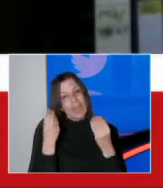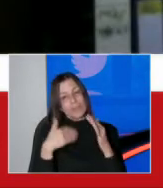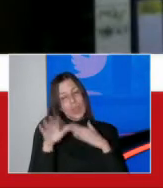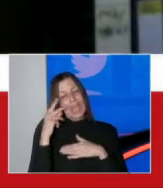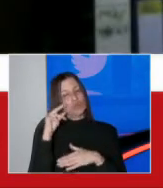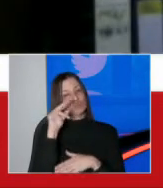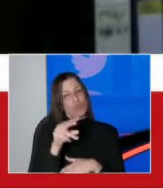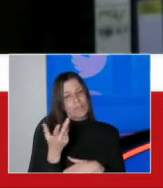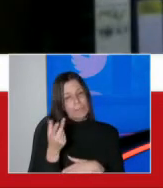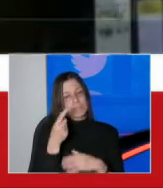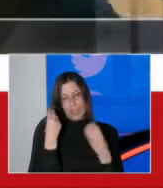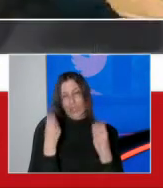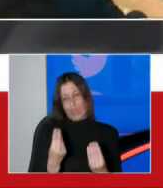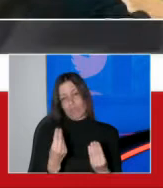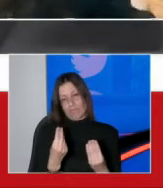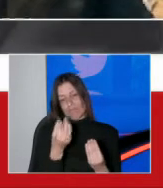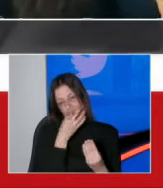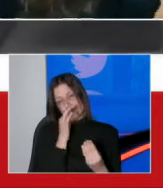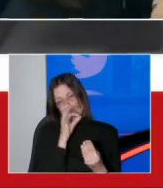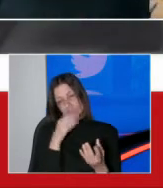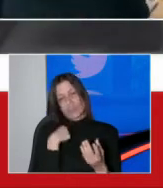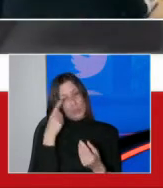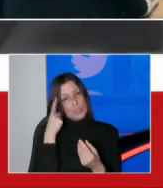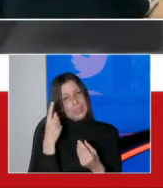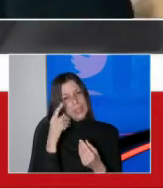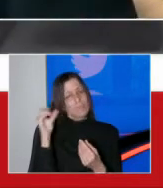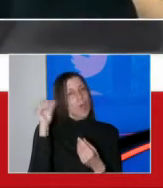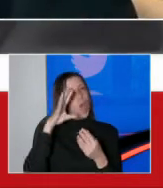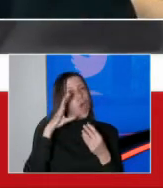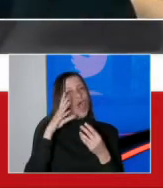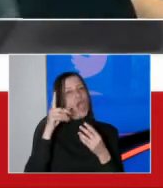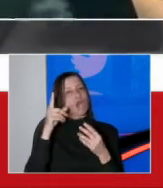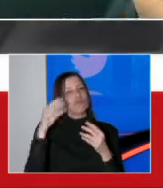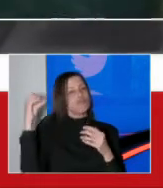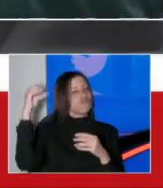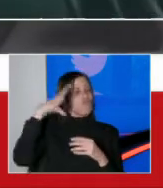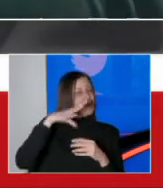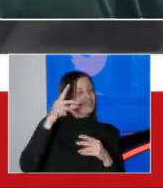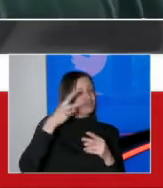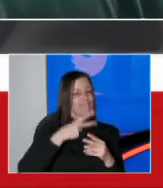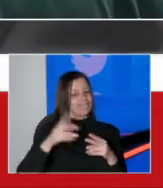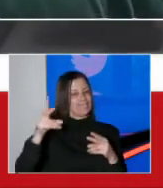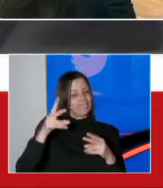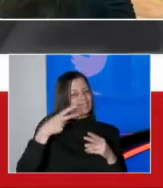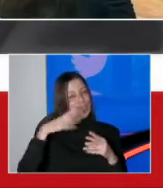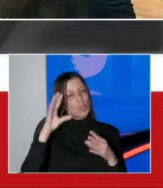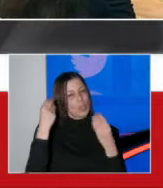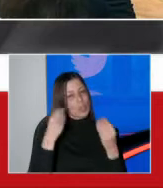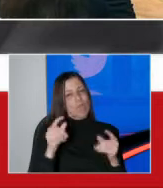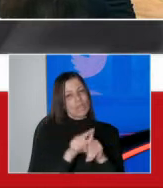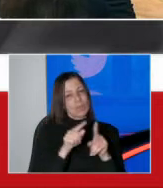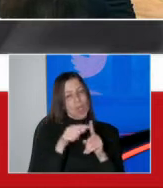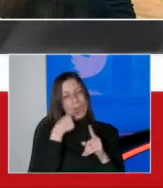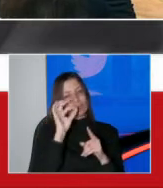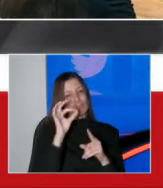שקופים, זה טוב יותר. אנחנו יודעים שאור השמש הוא המתאר הטוב ביותר כאמירתו המפורסמת של